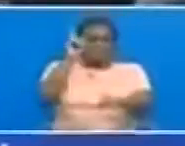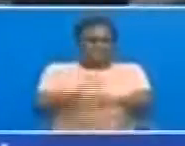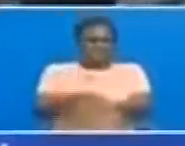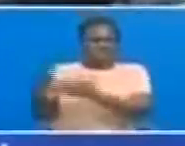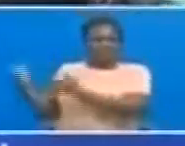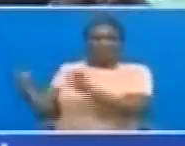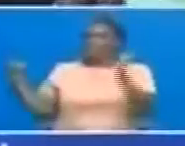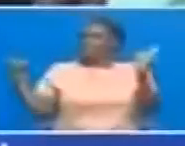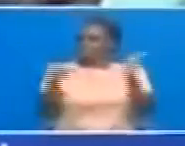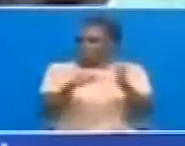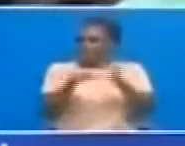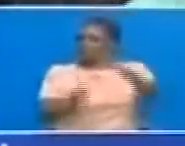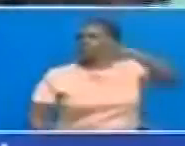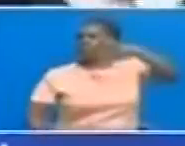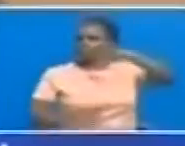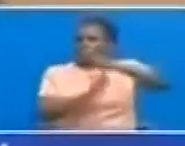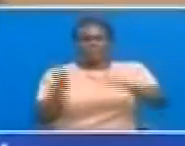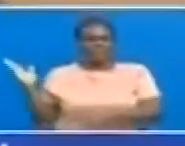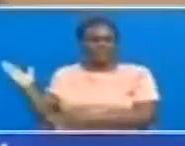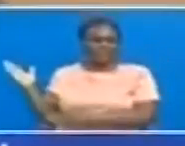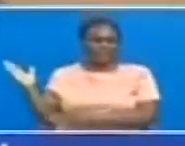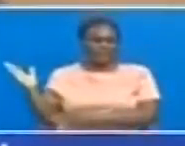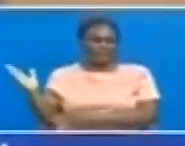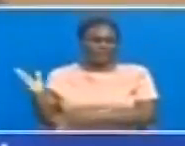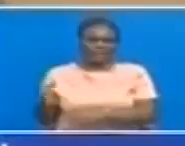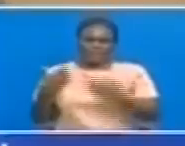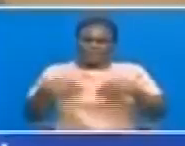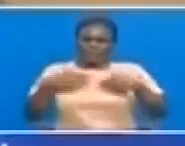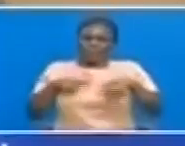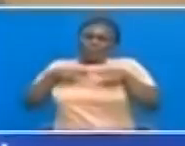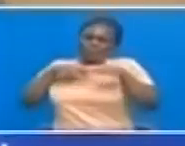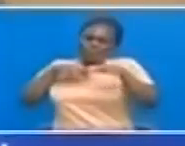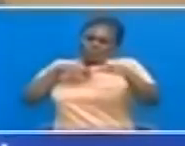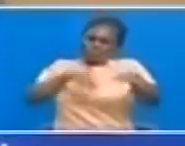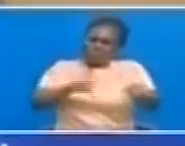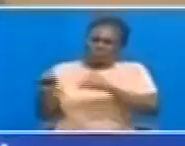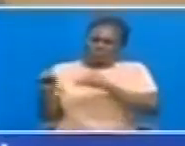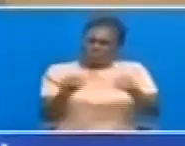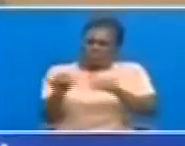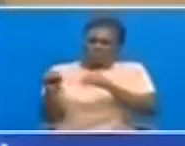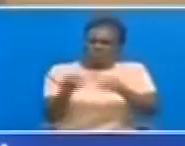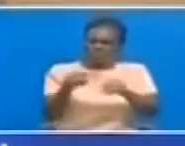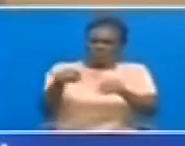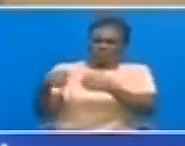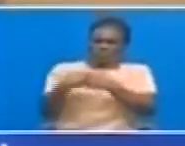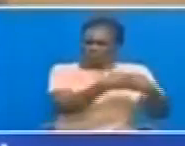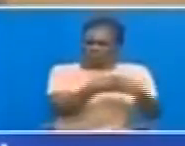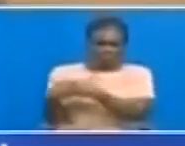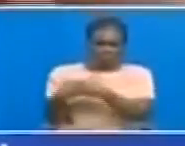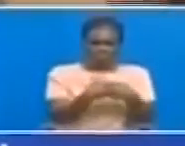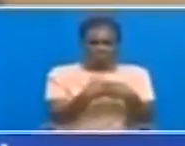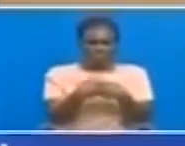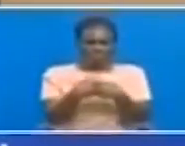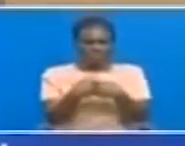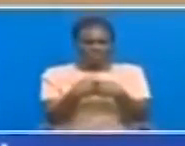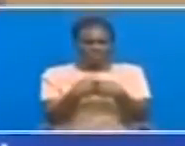ndipo masahibu hufikia upeo wake. Ili msukumano na watu, sometimes unasukumana, watu wakienda mnagongana. Hata wheelchair